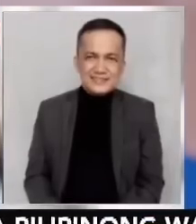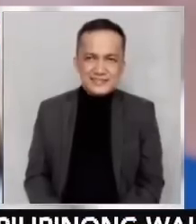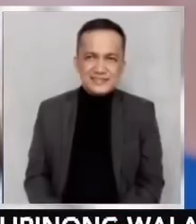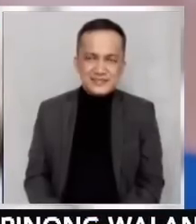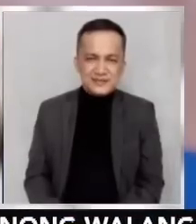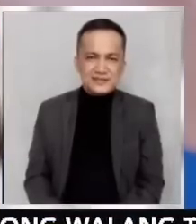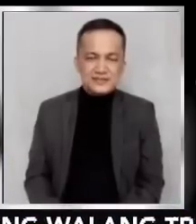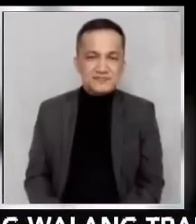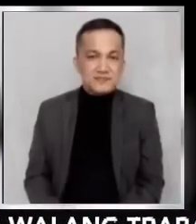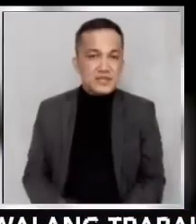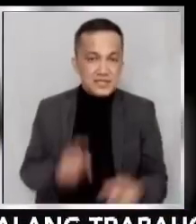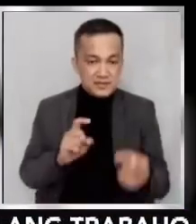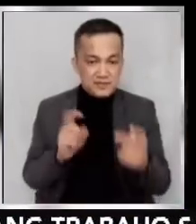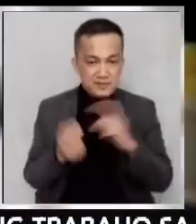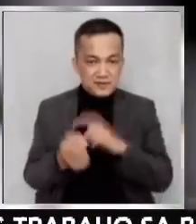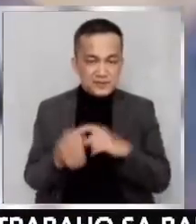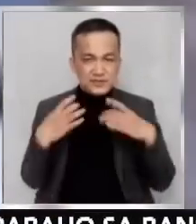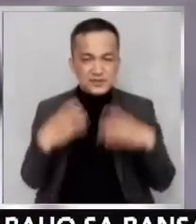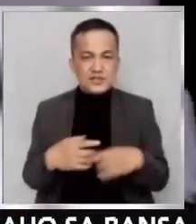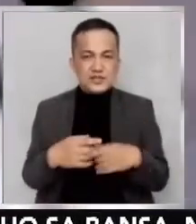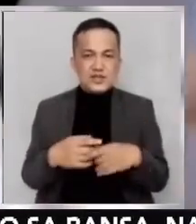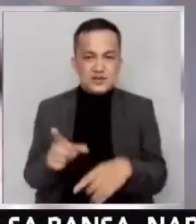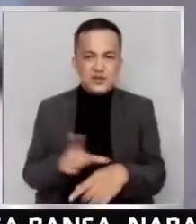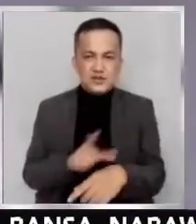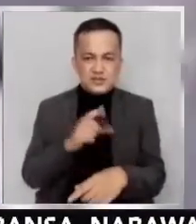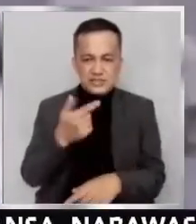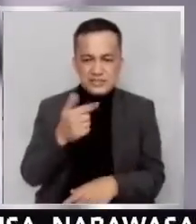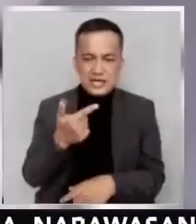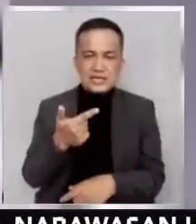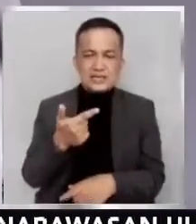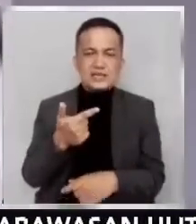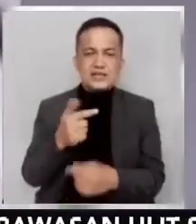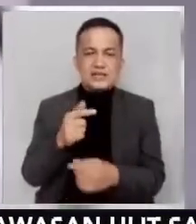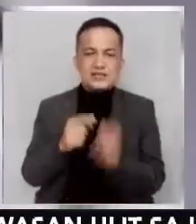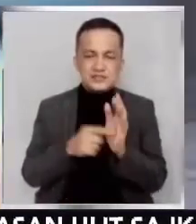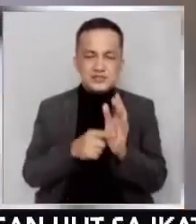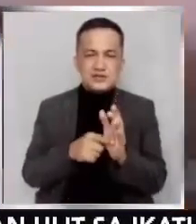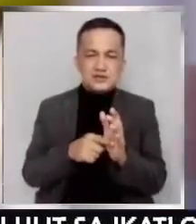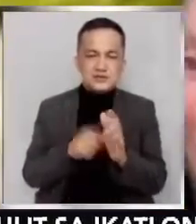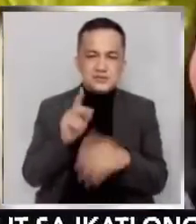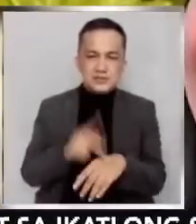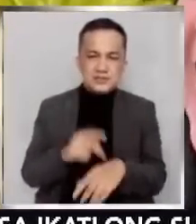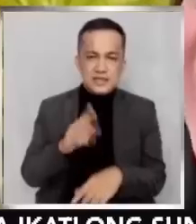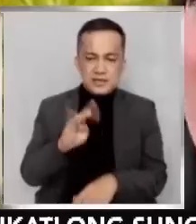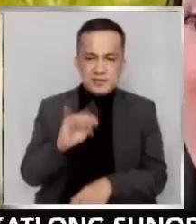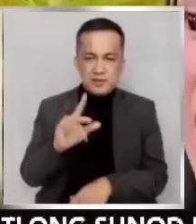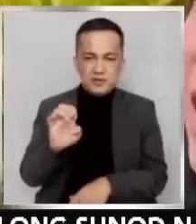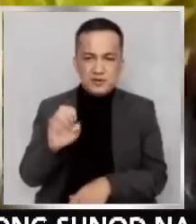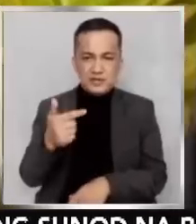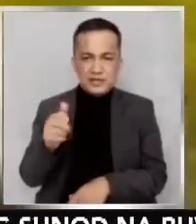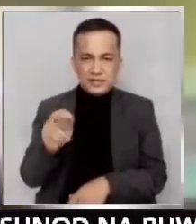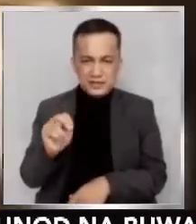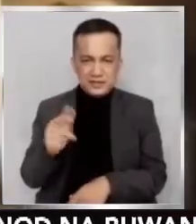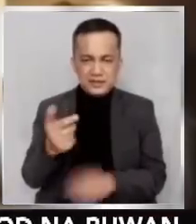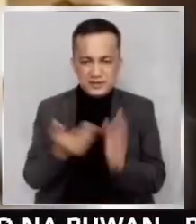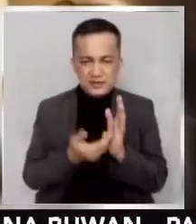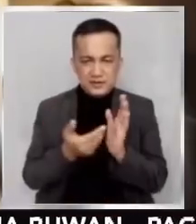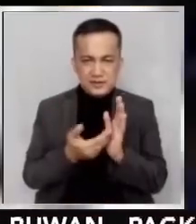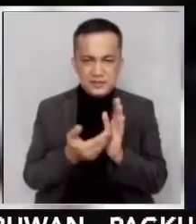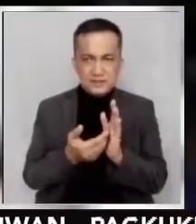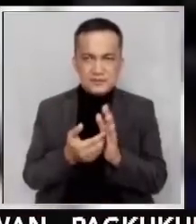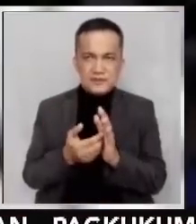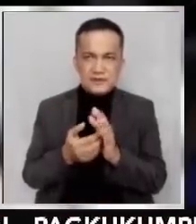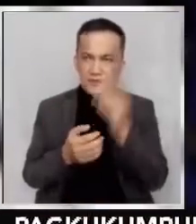Nagbabagong bihis ang longest running gag show ng bansa, ang Bubble Gang. Tampok pa rin naman ang ilang familiar